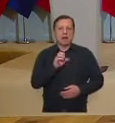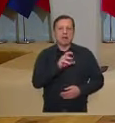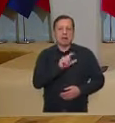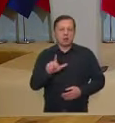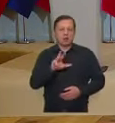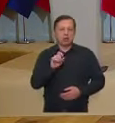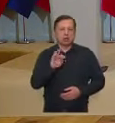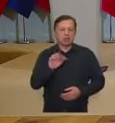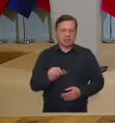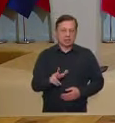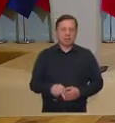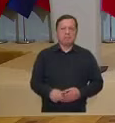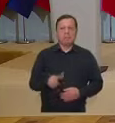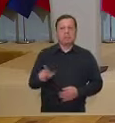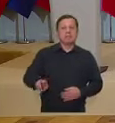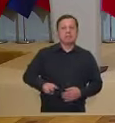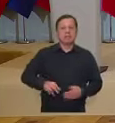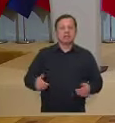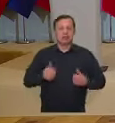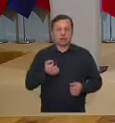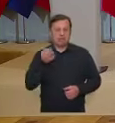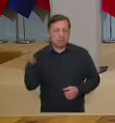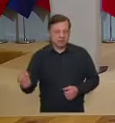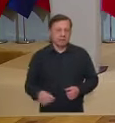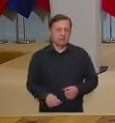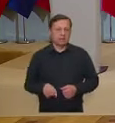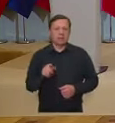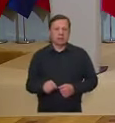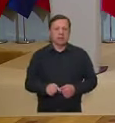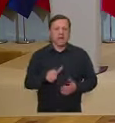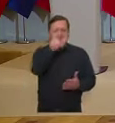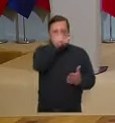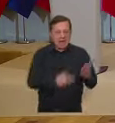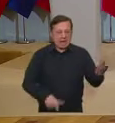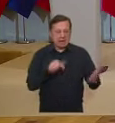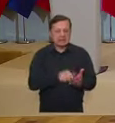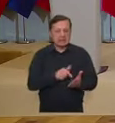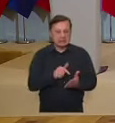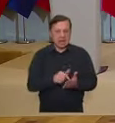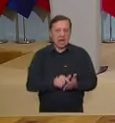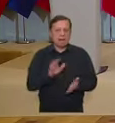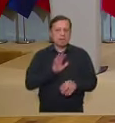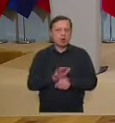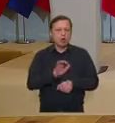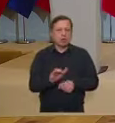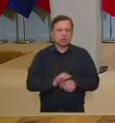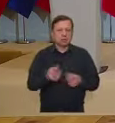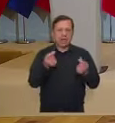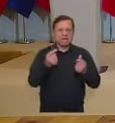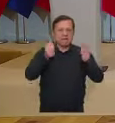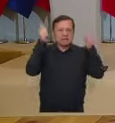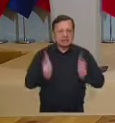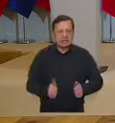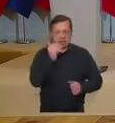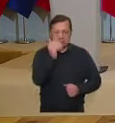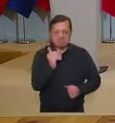z TVN24 kieruje pytanie do ministra zdrowia o opublikowanie listy produktów, których ceny mają być regulowane. Kiedy to nastąpi, jak będzie